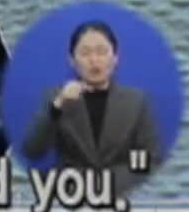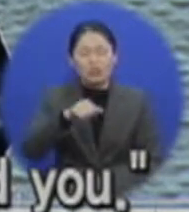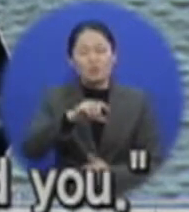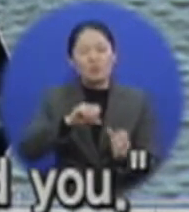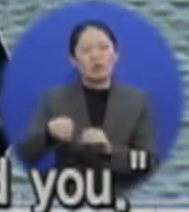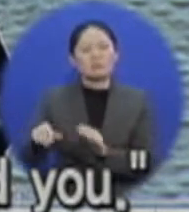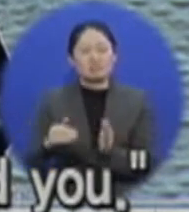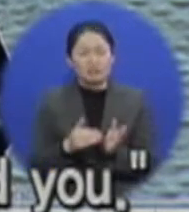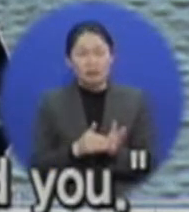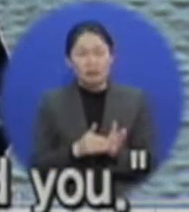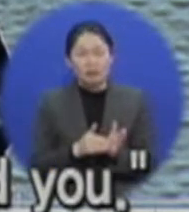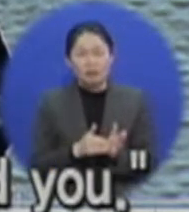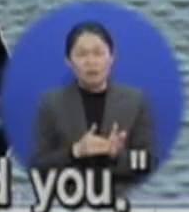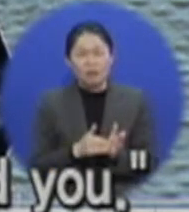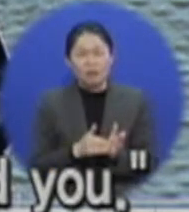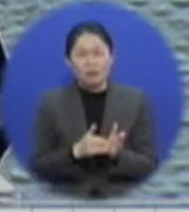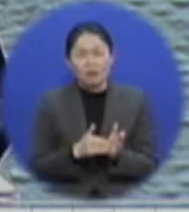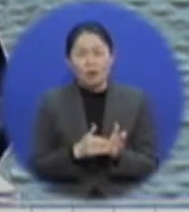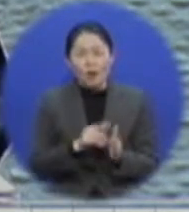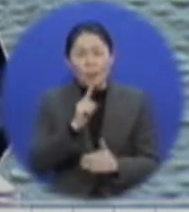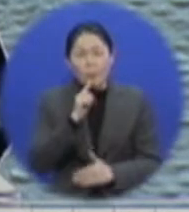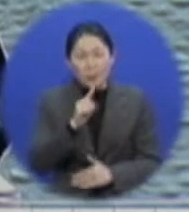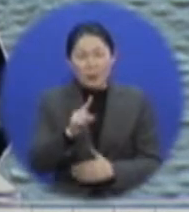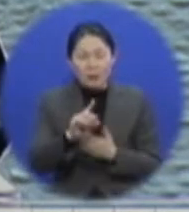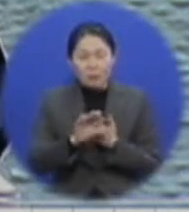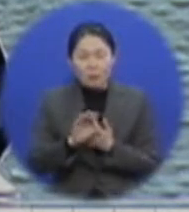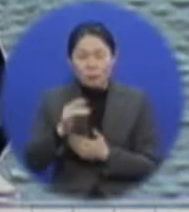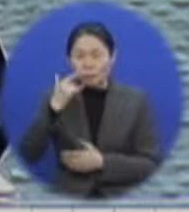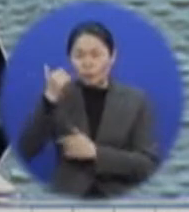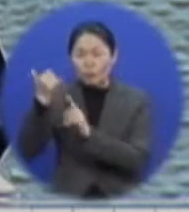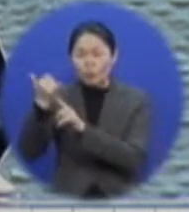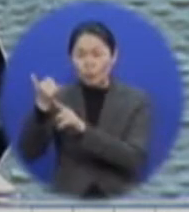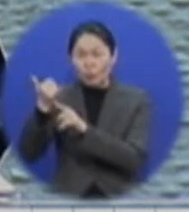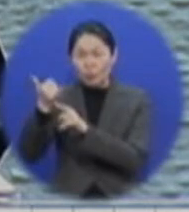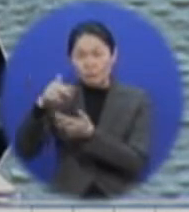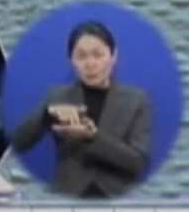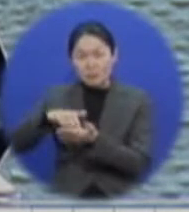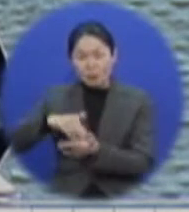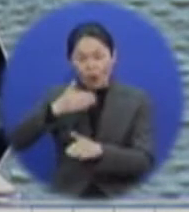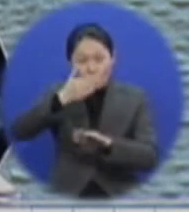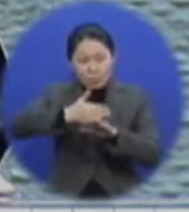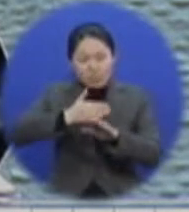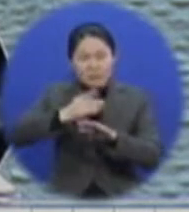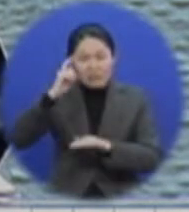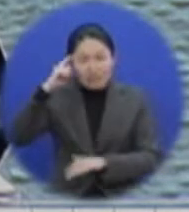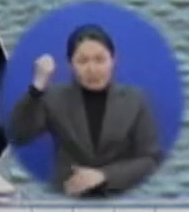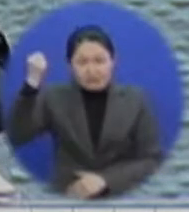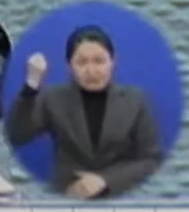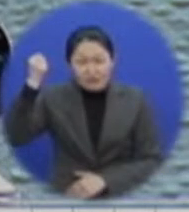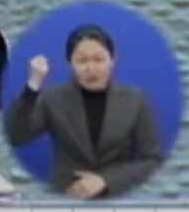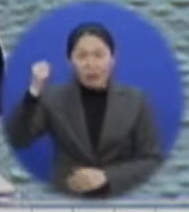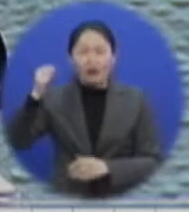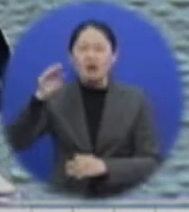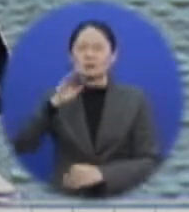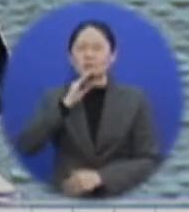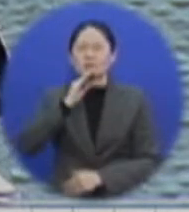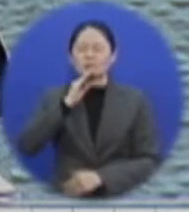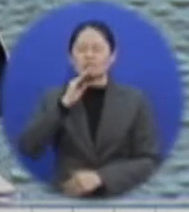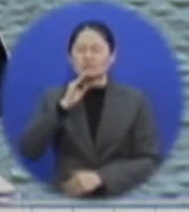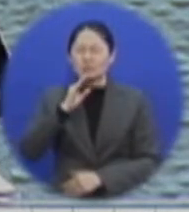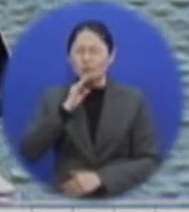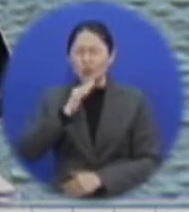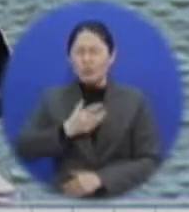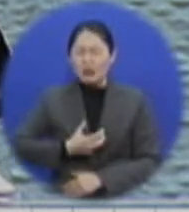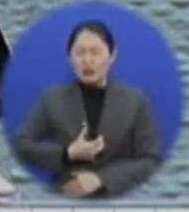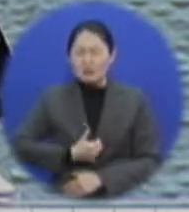버렸어 그러면 그 부모가 고마워 할까요 정말 분노하게